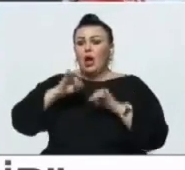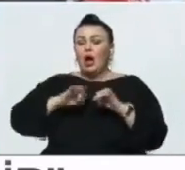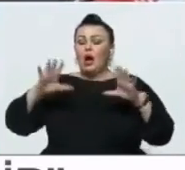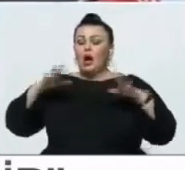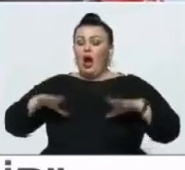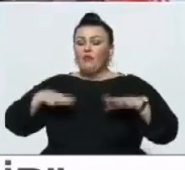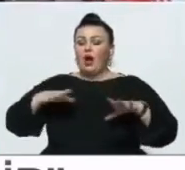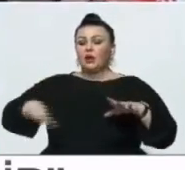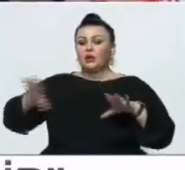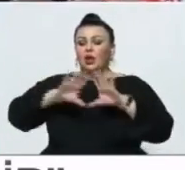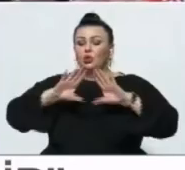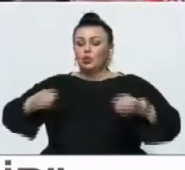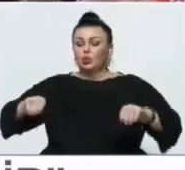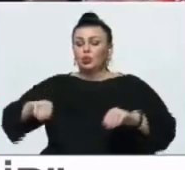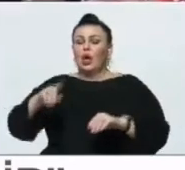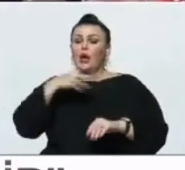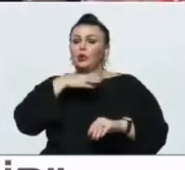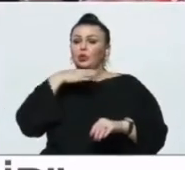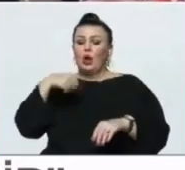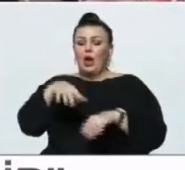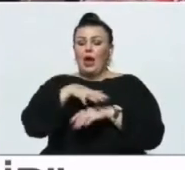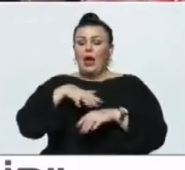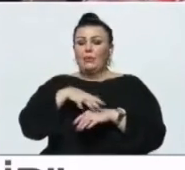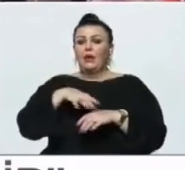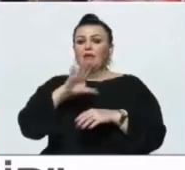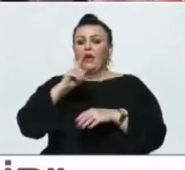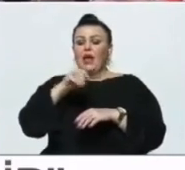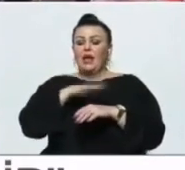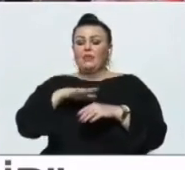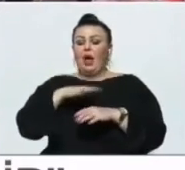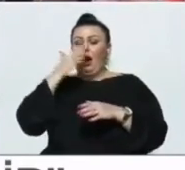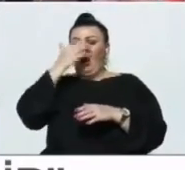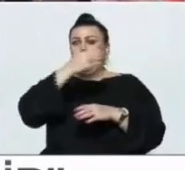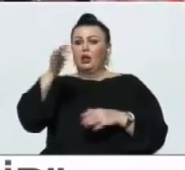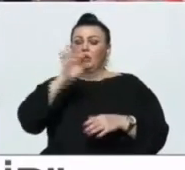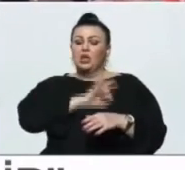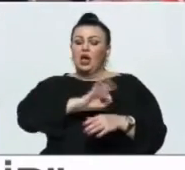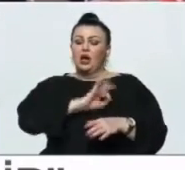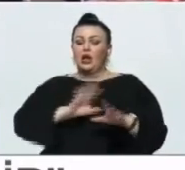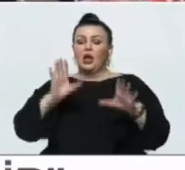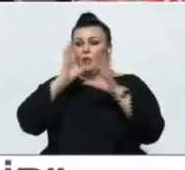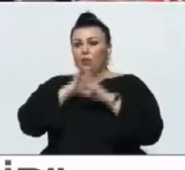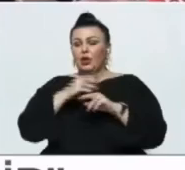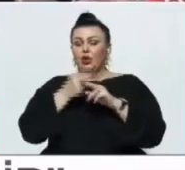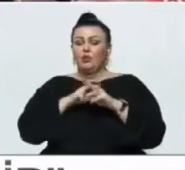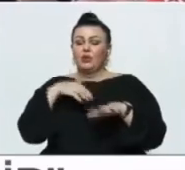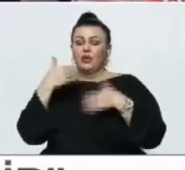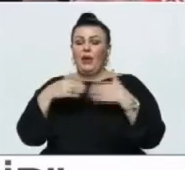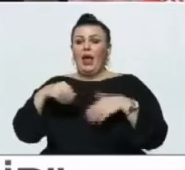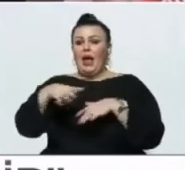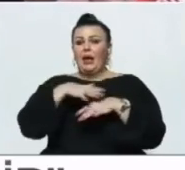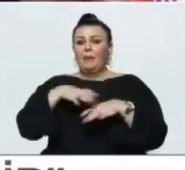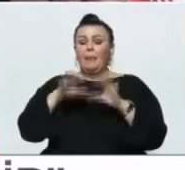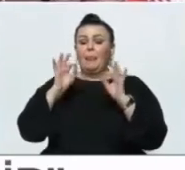bu sabitlikdən və sülhdən ən çox Ermənistan və Ermənistan xalqı yararlana biləcək ki, bu istiqamətdə də